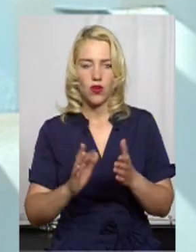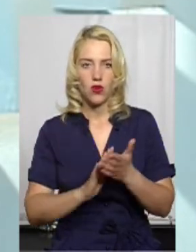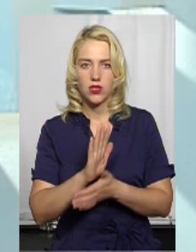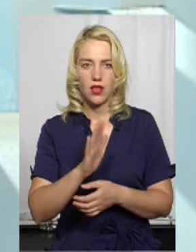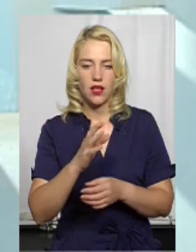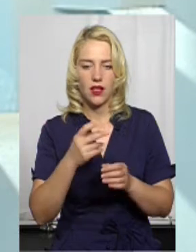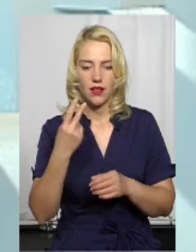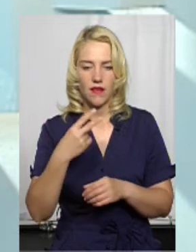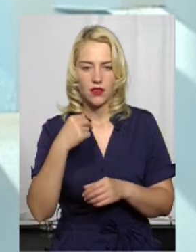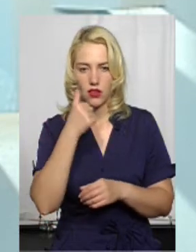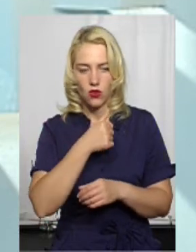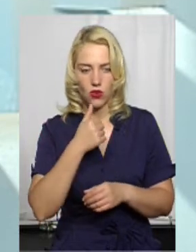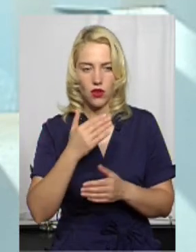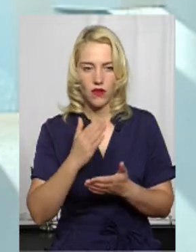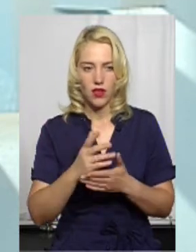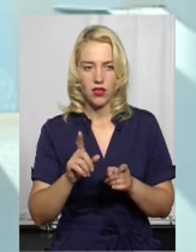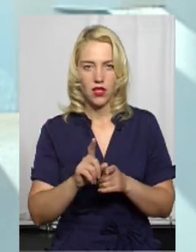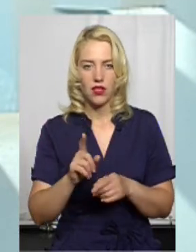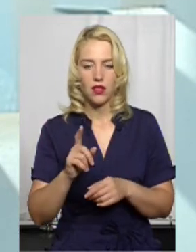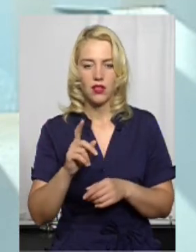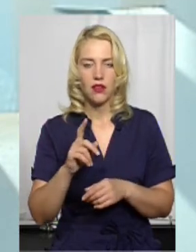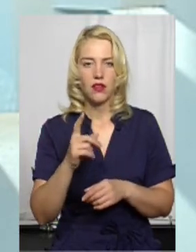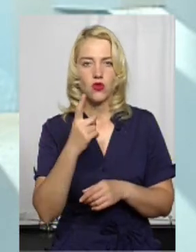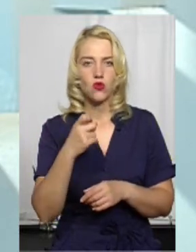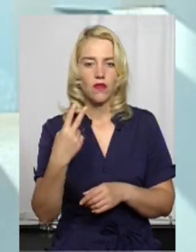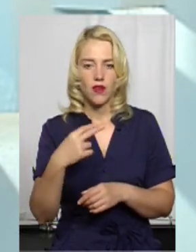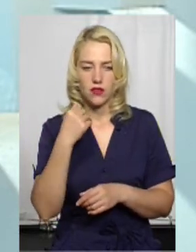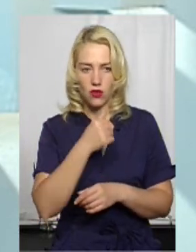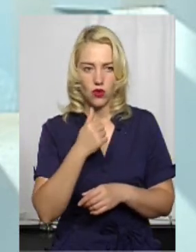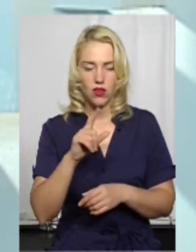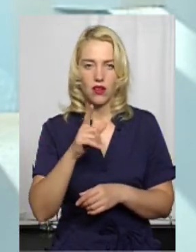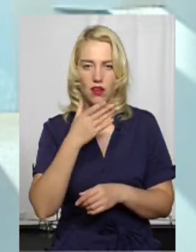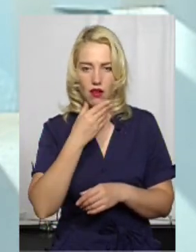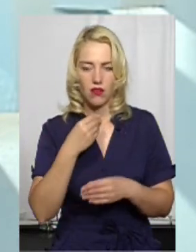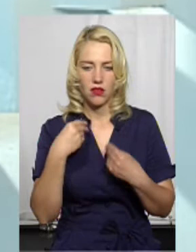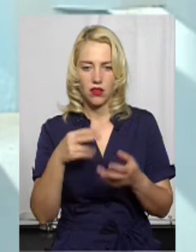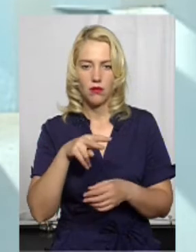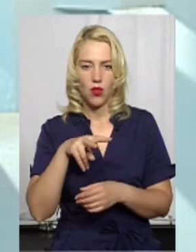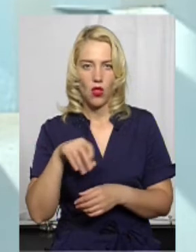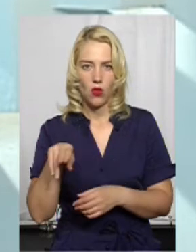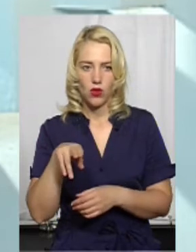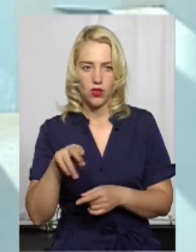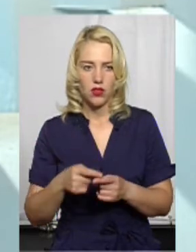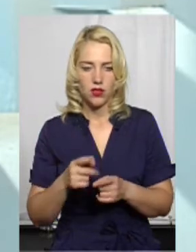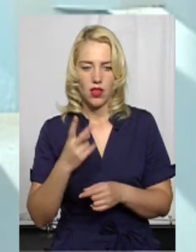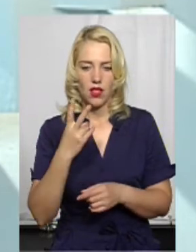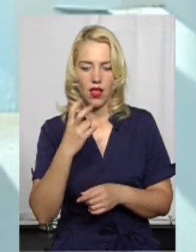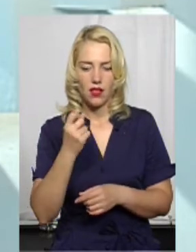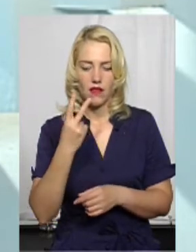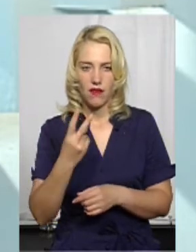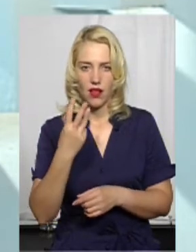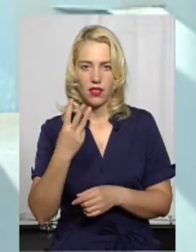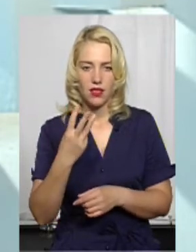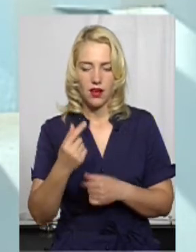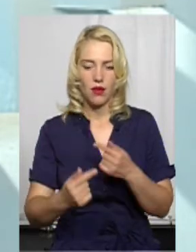років, а в Турції є такі сади, яким вже 120 років, які нормально плодоносять. Тобто це на 2-3 покоління